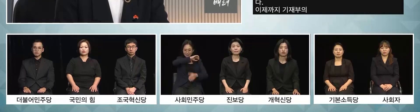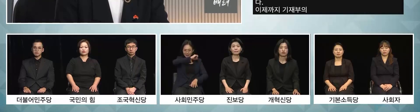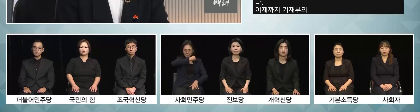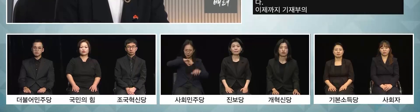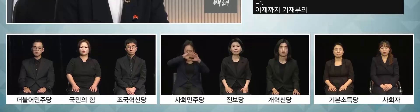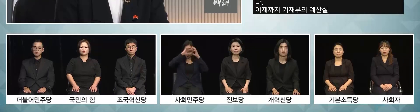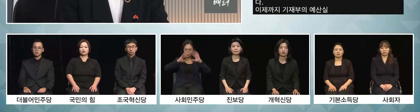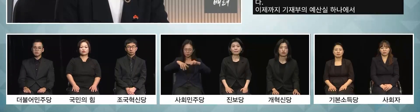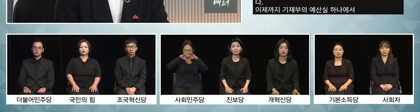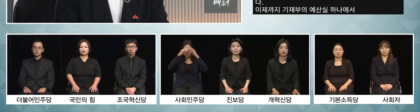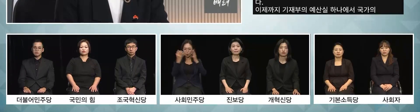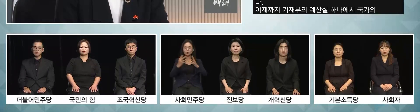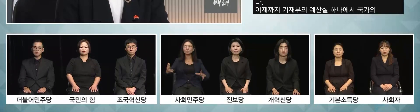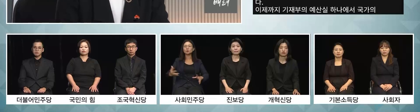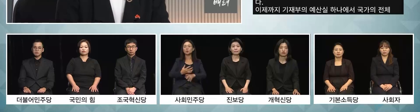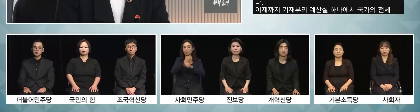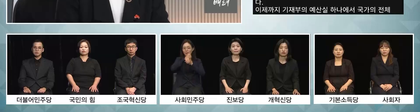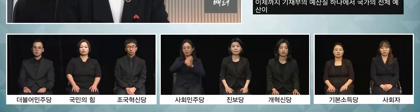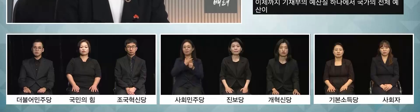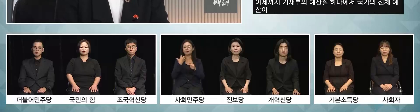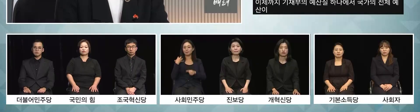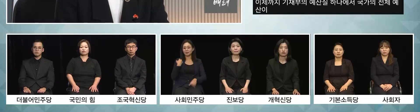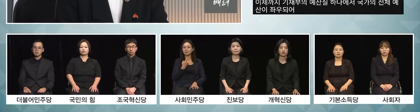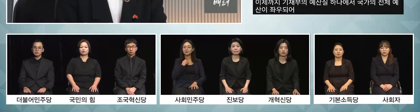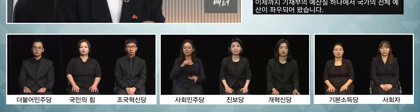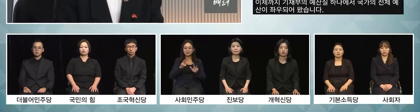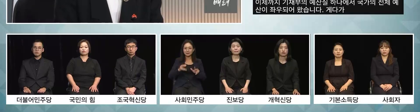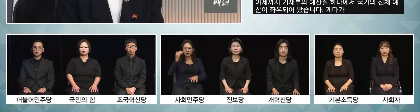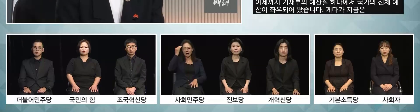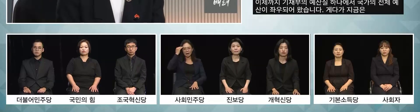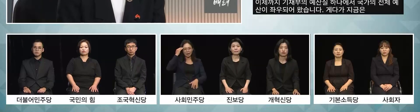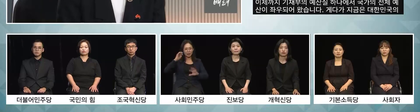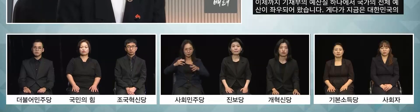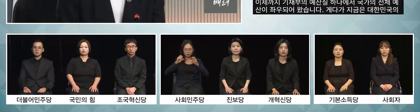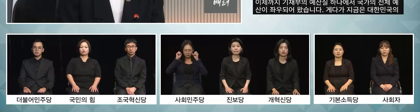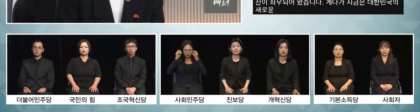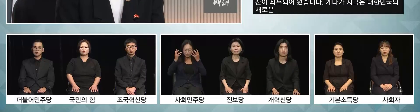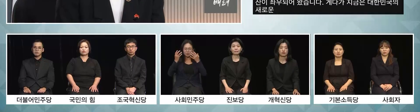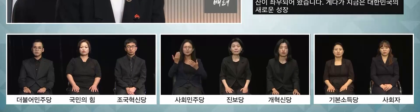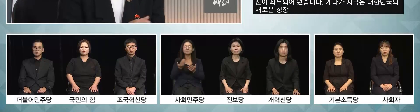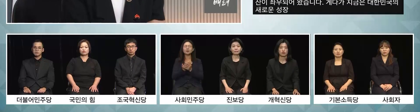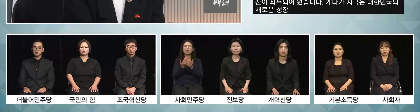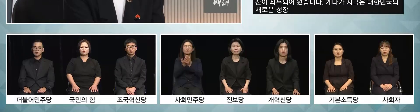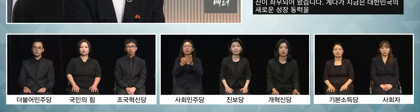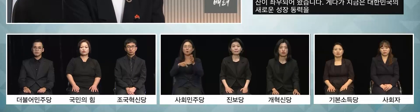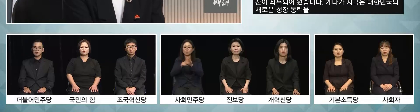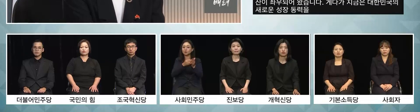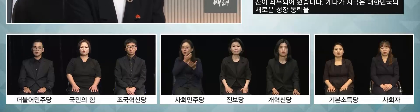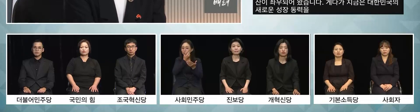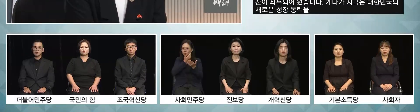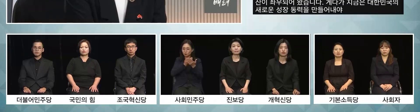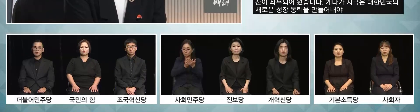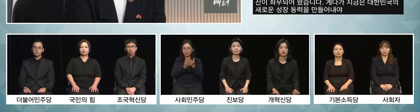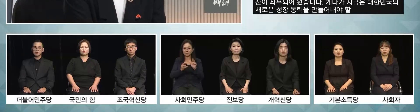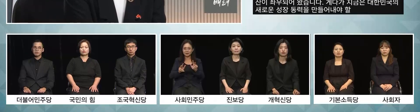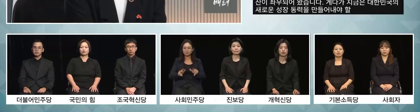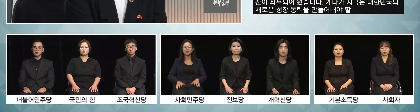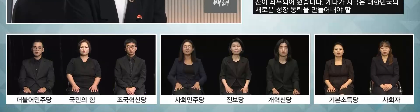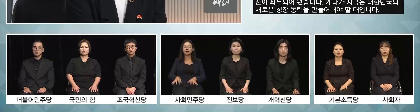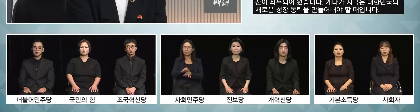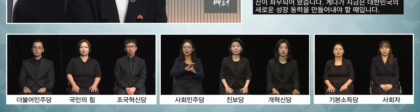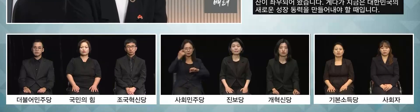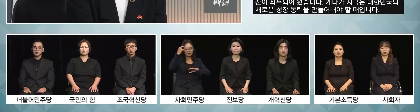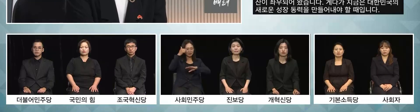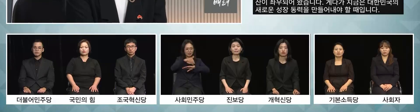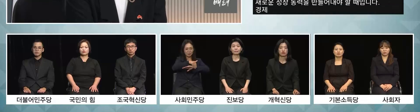전체 예산이 좌우되어 왔습니다. 게다가 지금은 대한민국의 새로운 성장 동력을 만들어내야 할 때입니다.